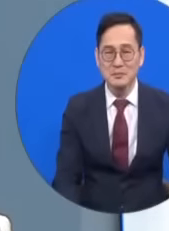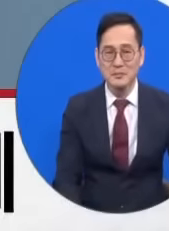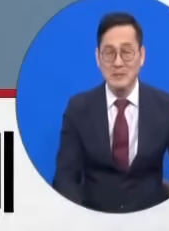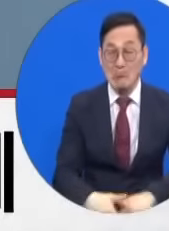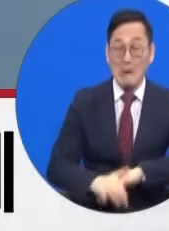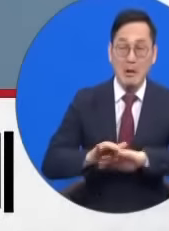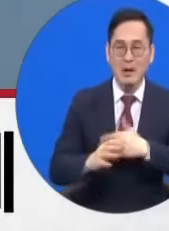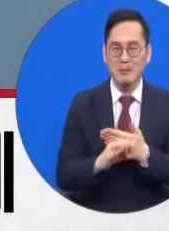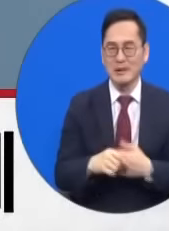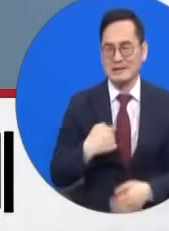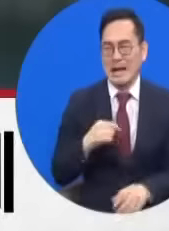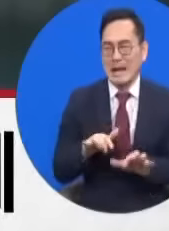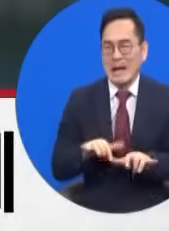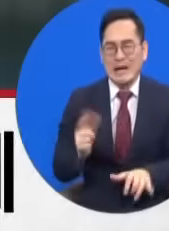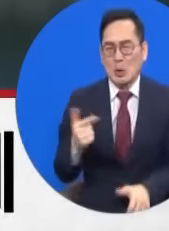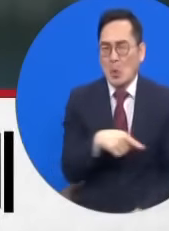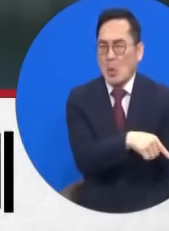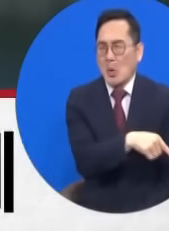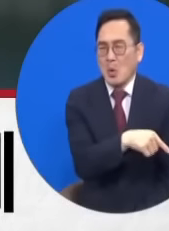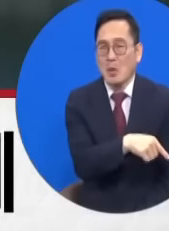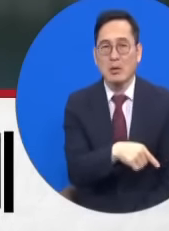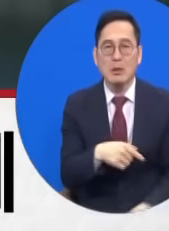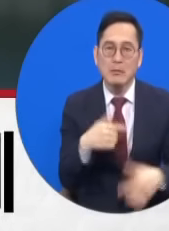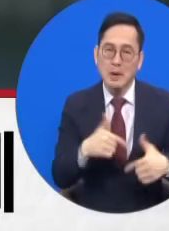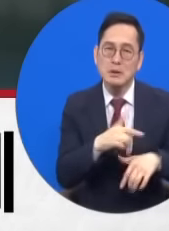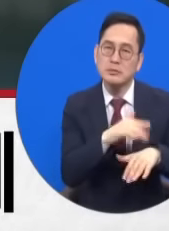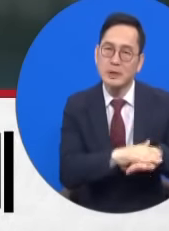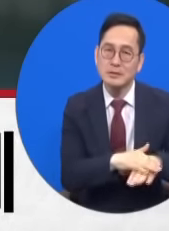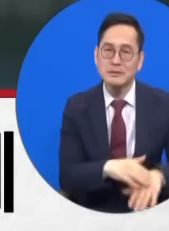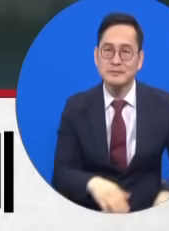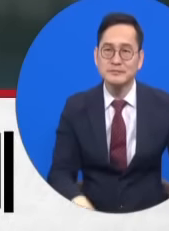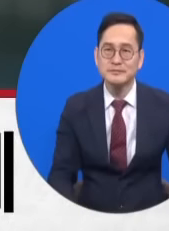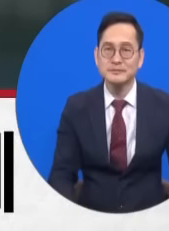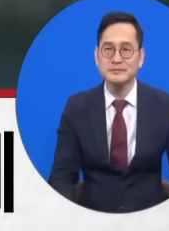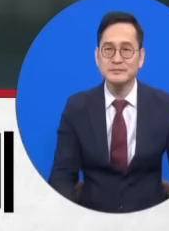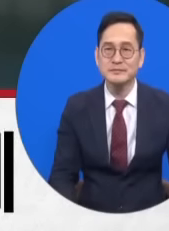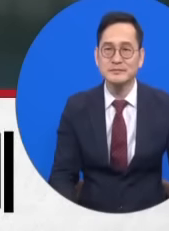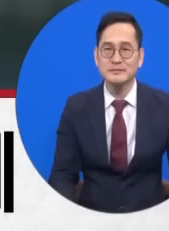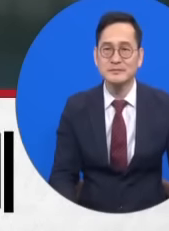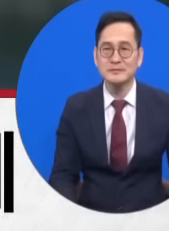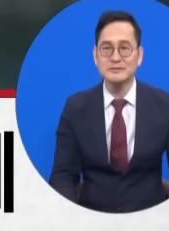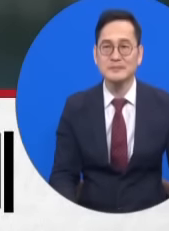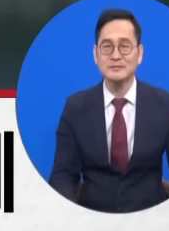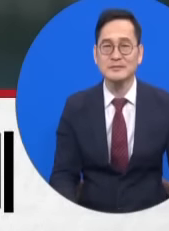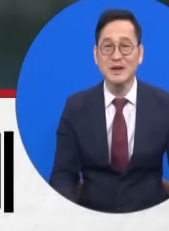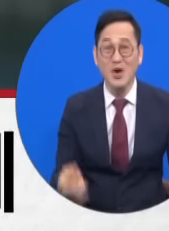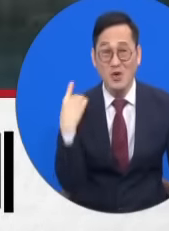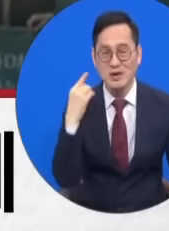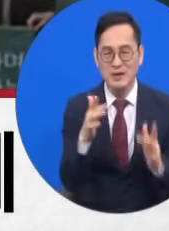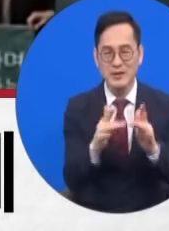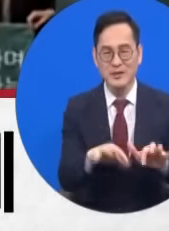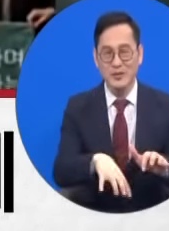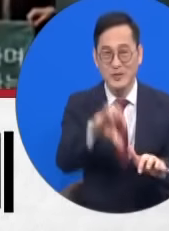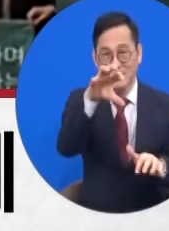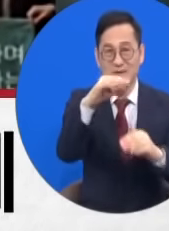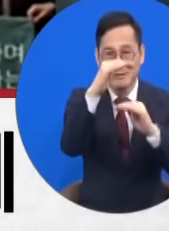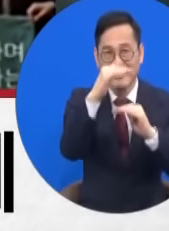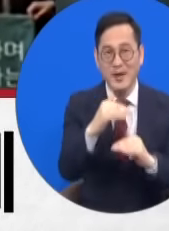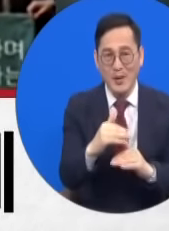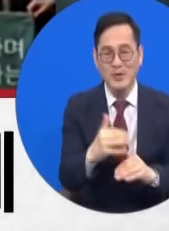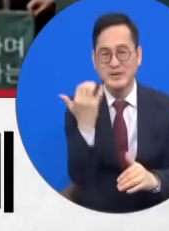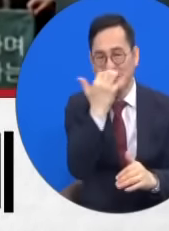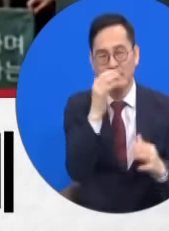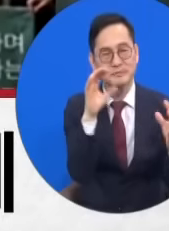실수다 이렇게 얘기를 했기 때문에. 그런데 어저께 글이 올라왔던 건 상당히 좀 이례적이기도 했고 또 그래서 놀랍기도 했죠.